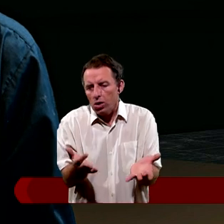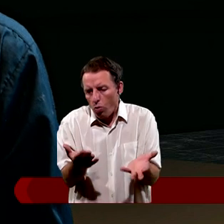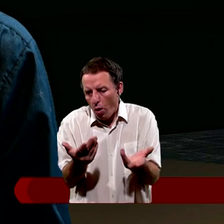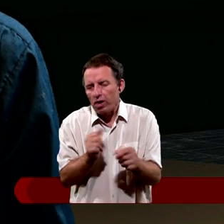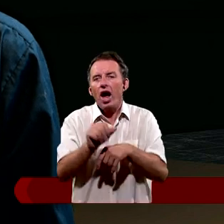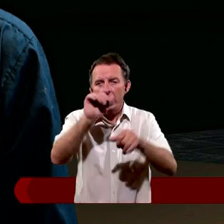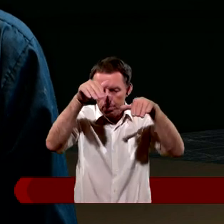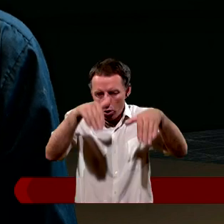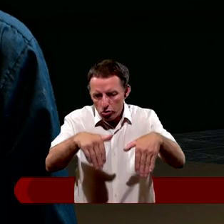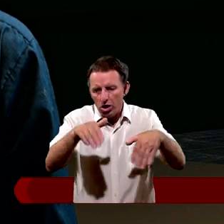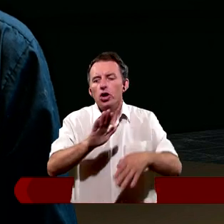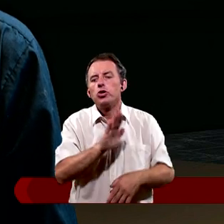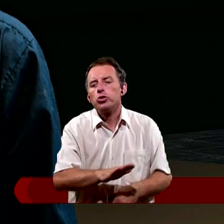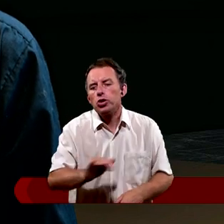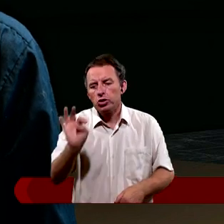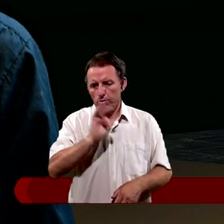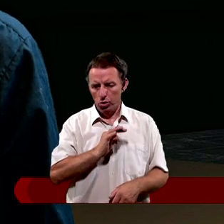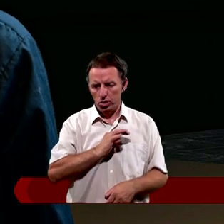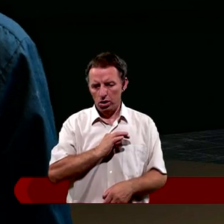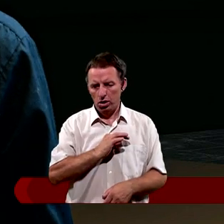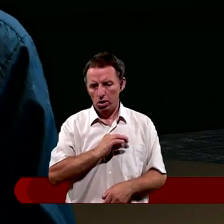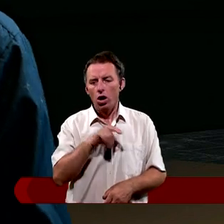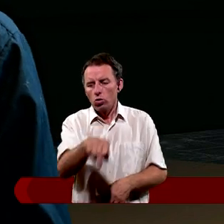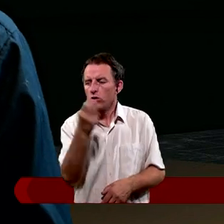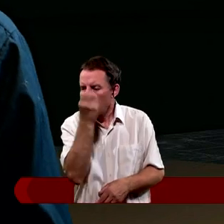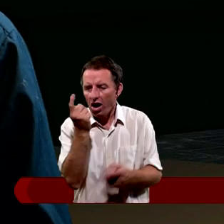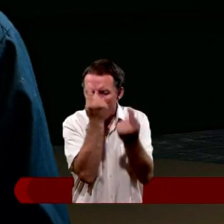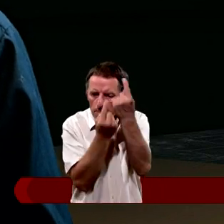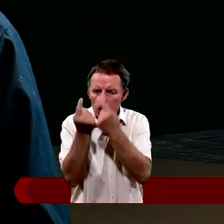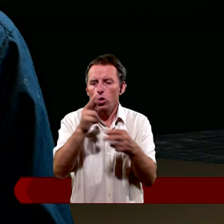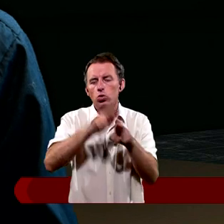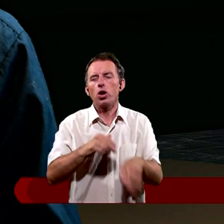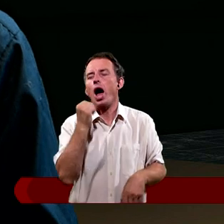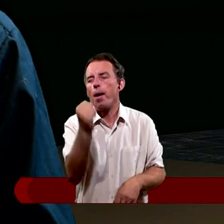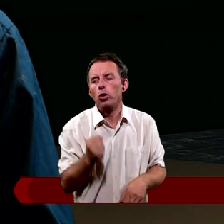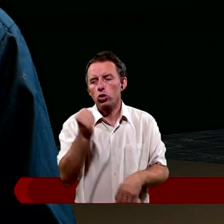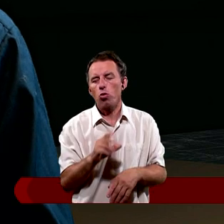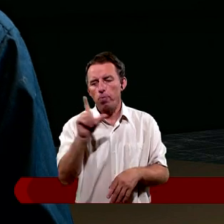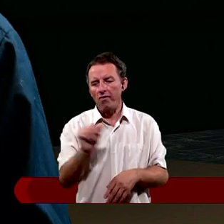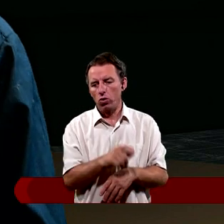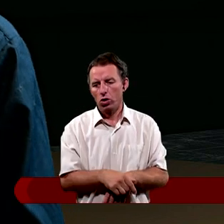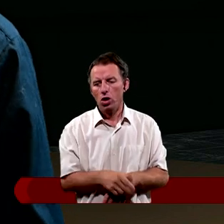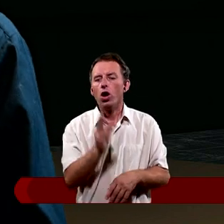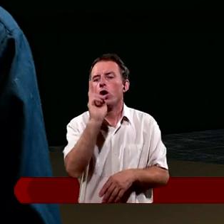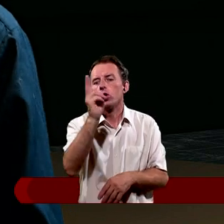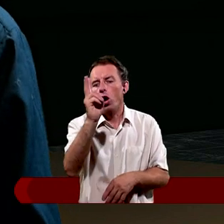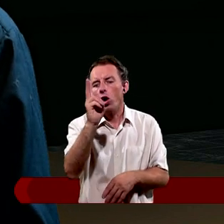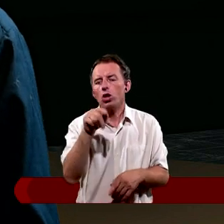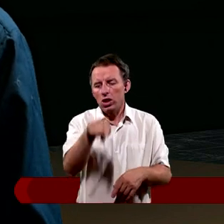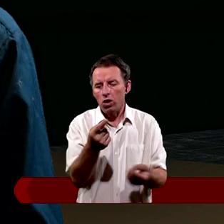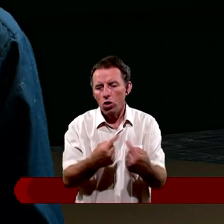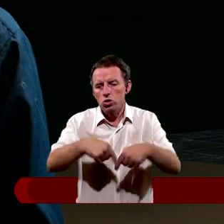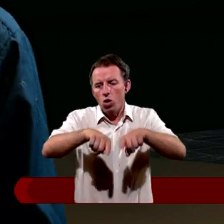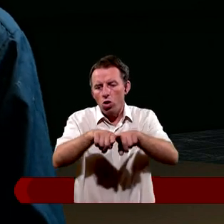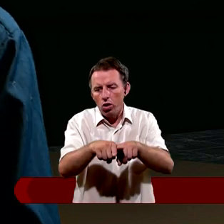ale jest on możliwy. Dzieci moje... I tu jest bardzo ciekawa myśl, którą apostoł Paweł uchwycił. Kto to